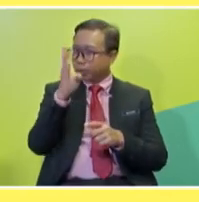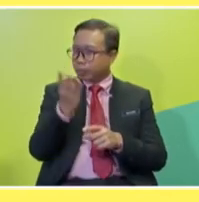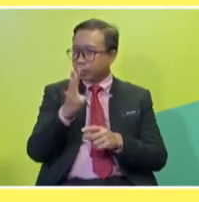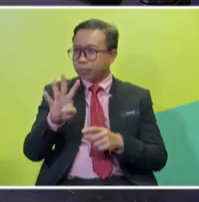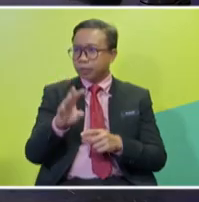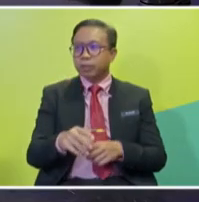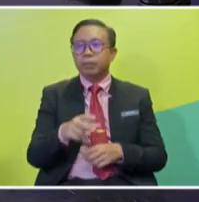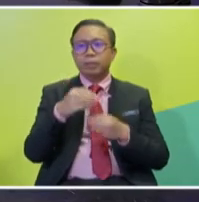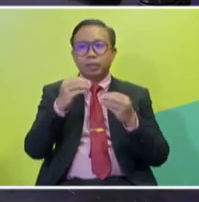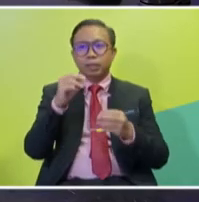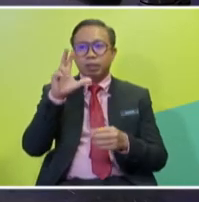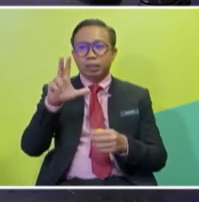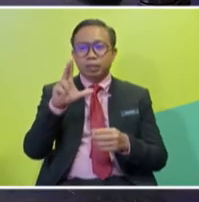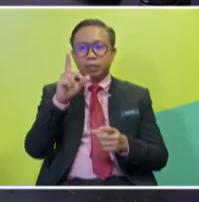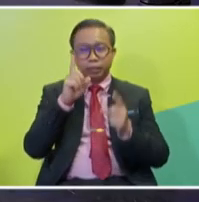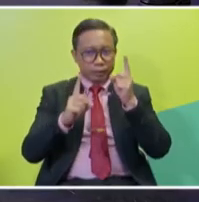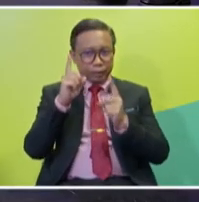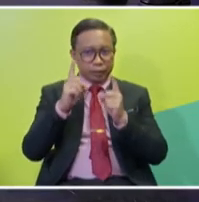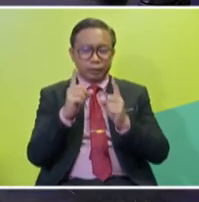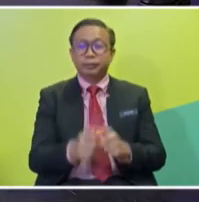saya bagi tiga bintang lagi